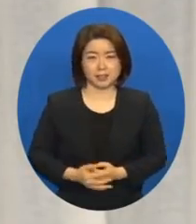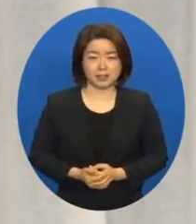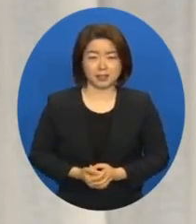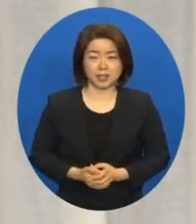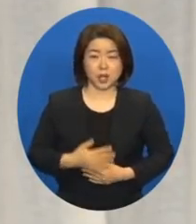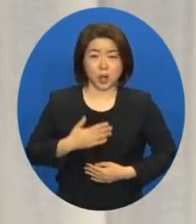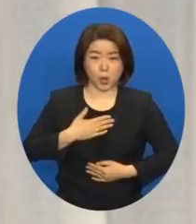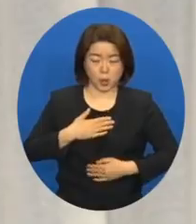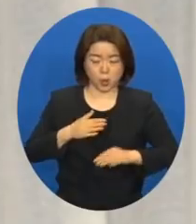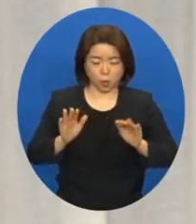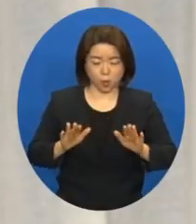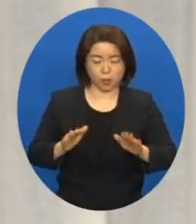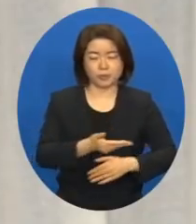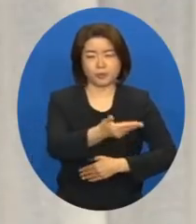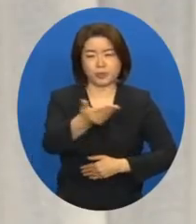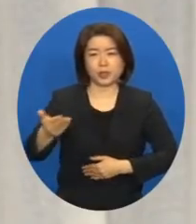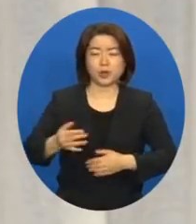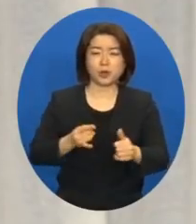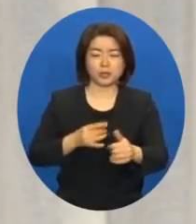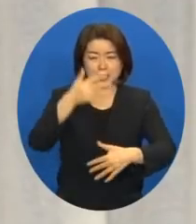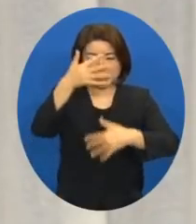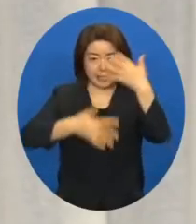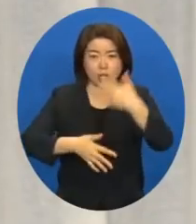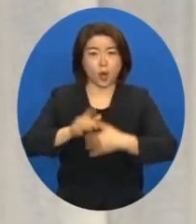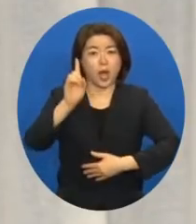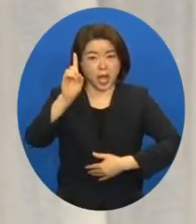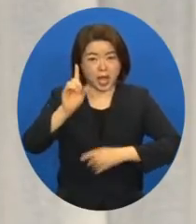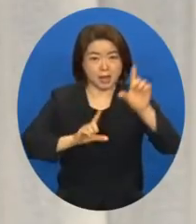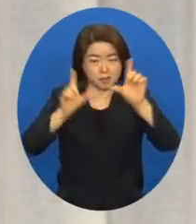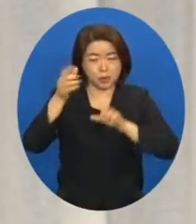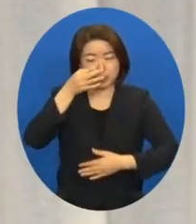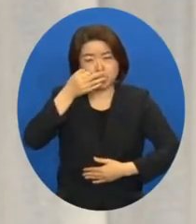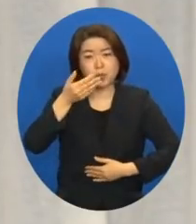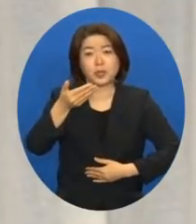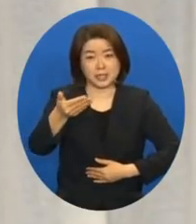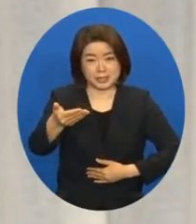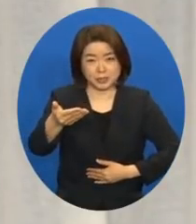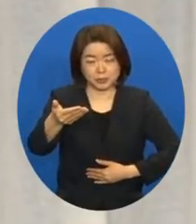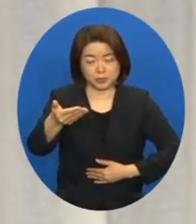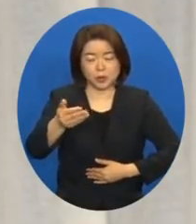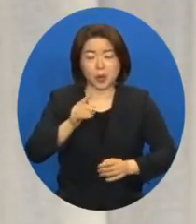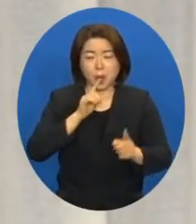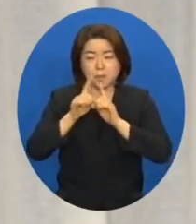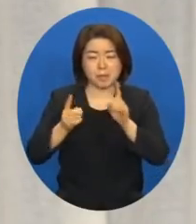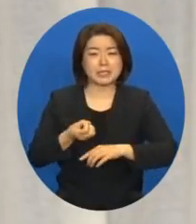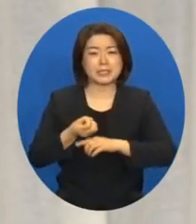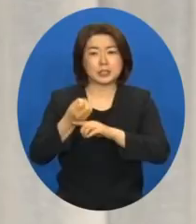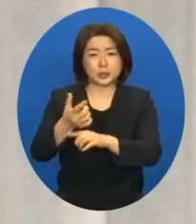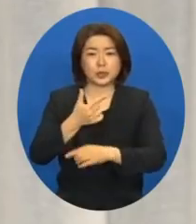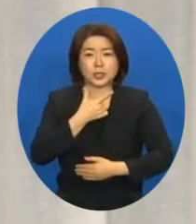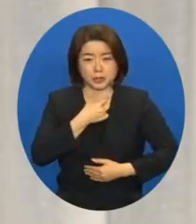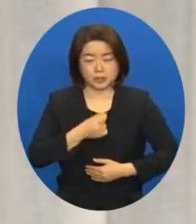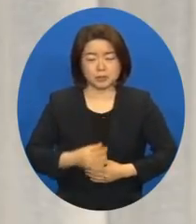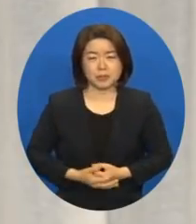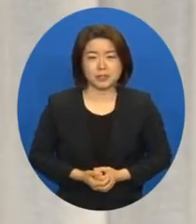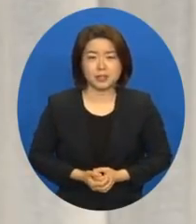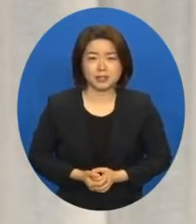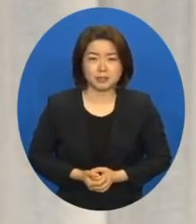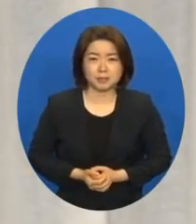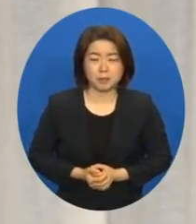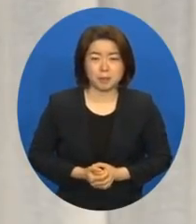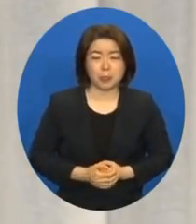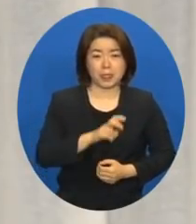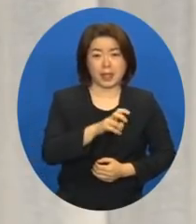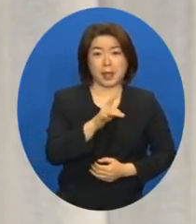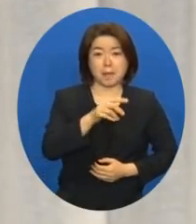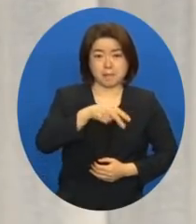오늘 여러분에게 먼저 영화 한 장면을 보여드리면서 말씀을 전하려고 합니다. 맷